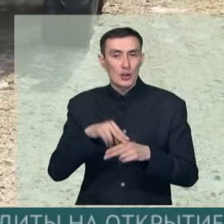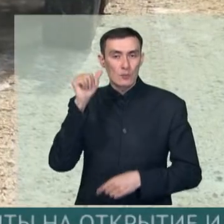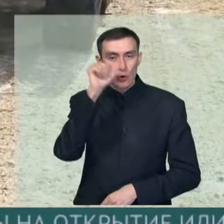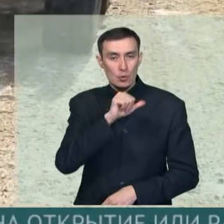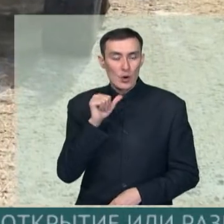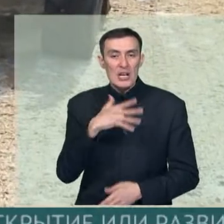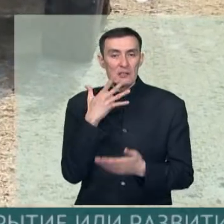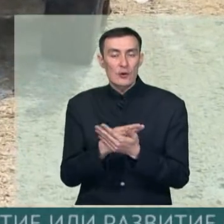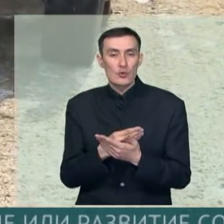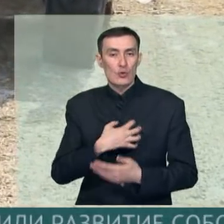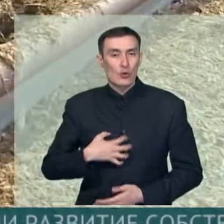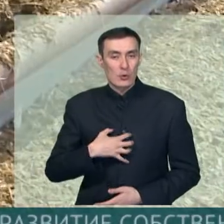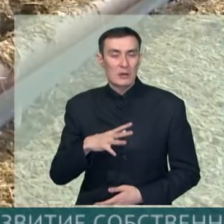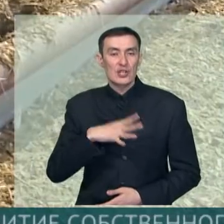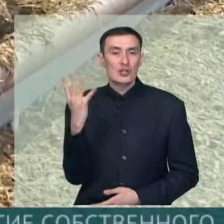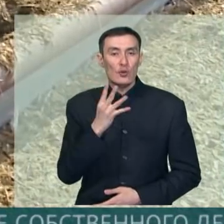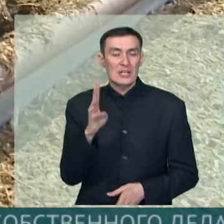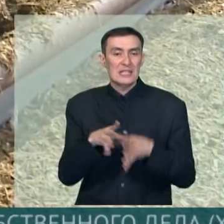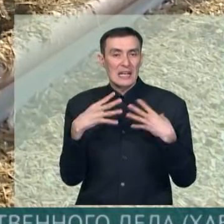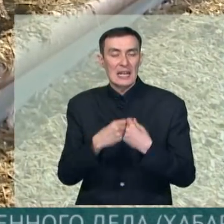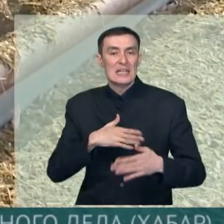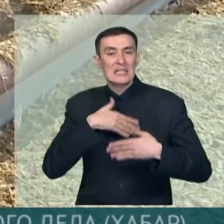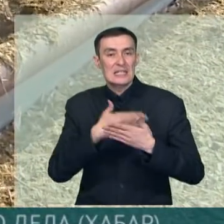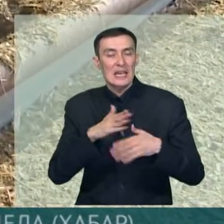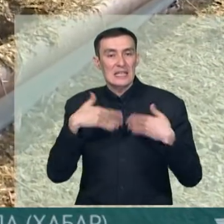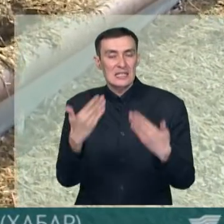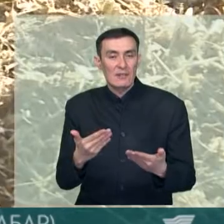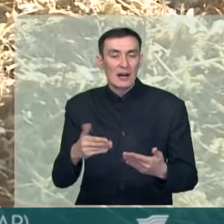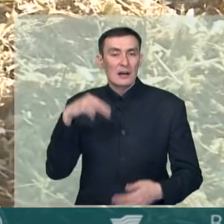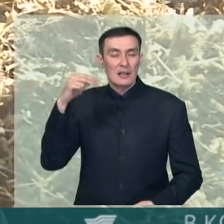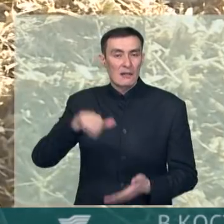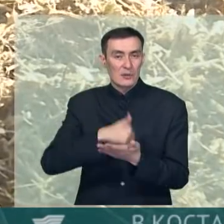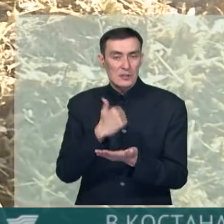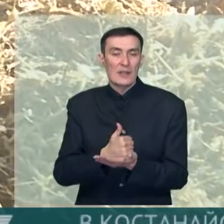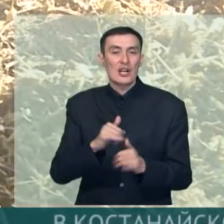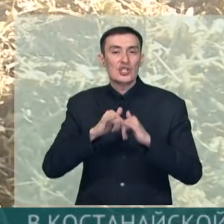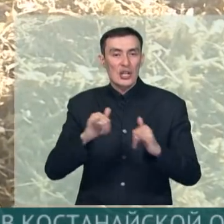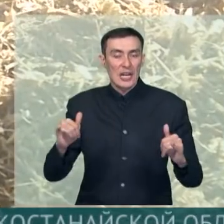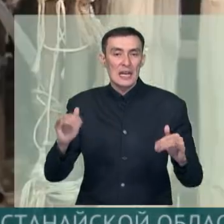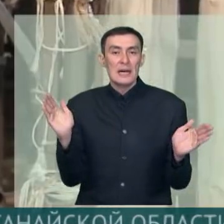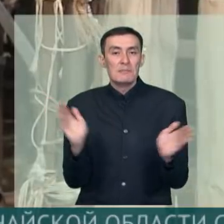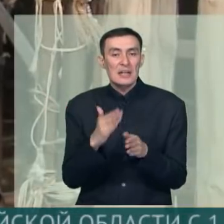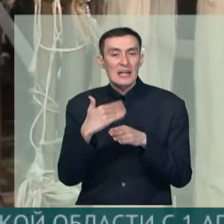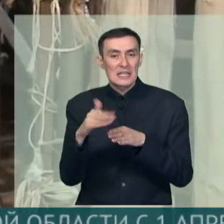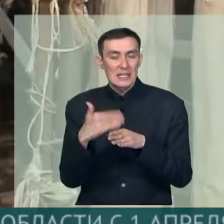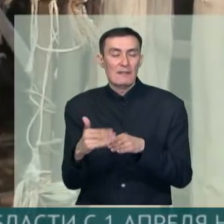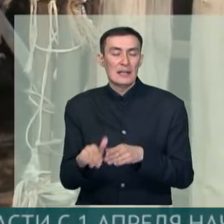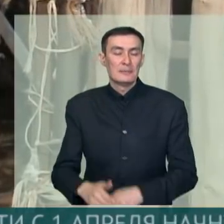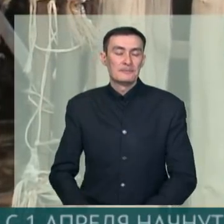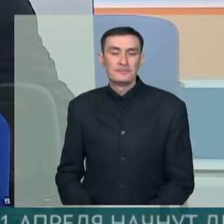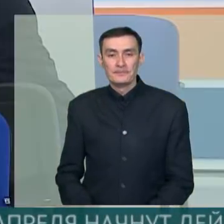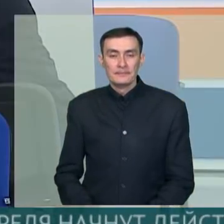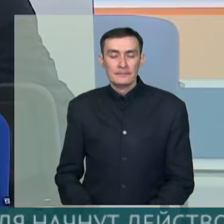году. Свою роль сыграла 4-я социальная инициатива президента страны, направленная на расширение микрокредитования.